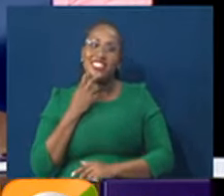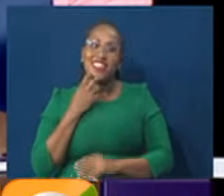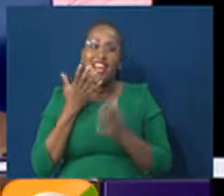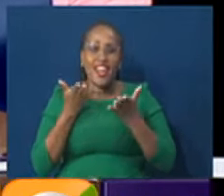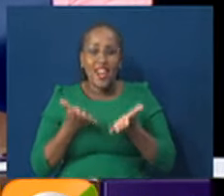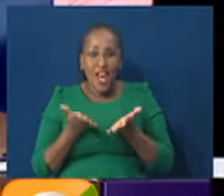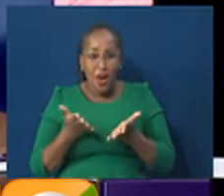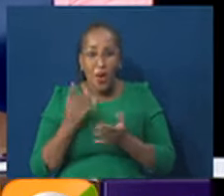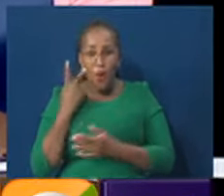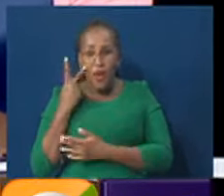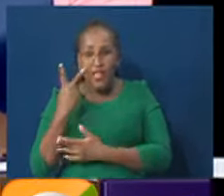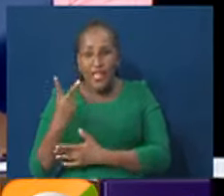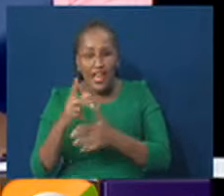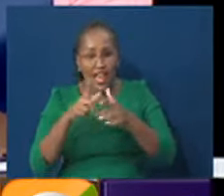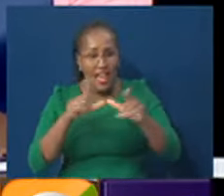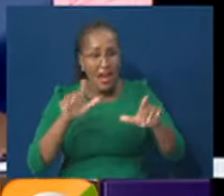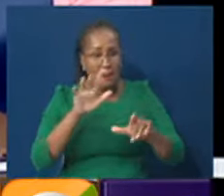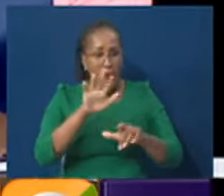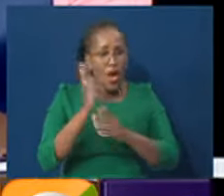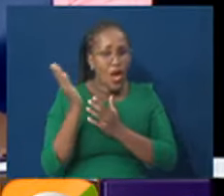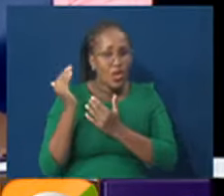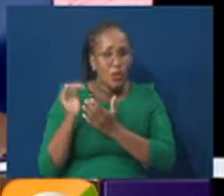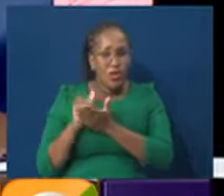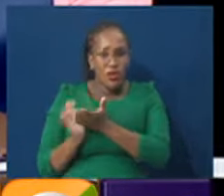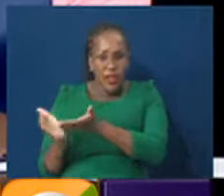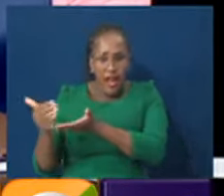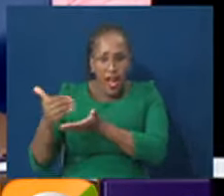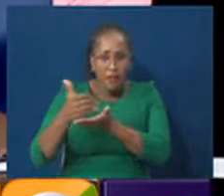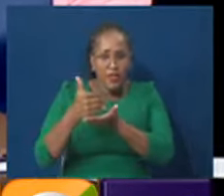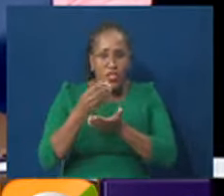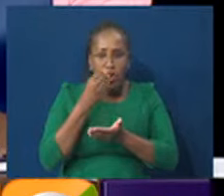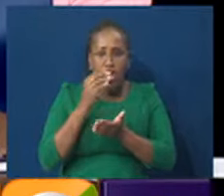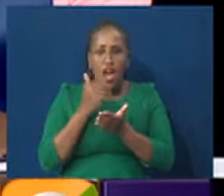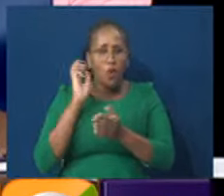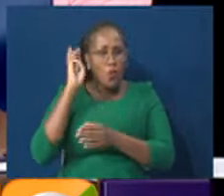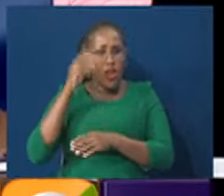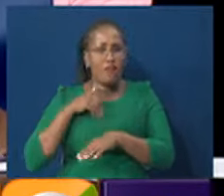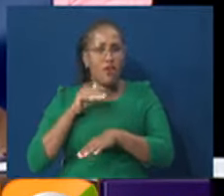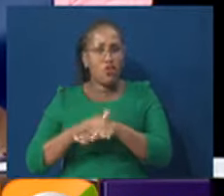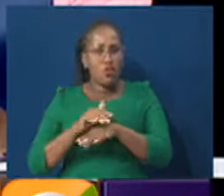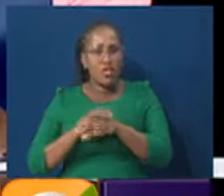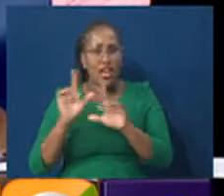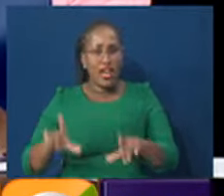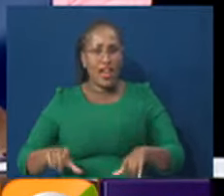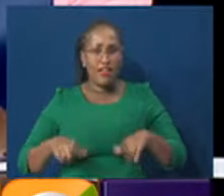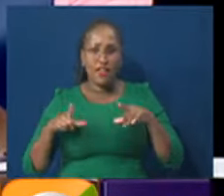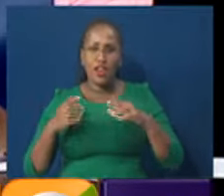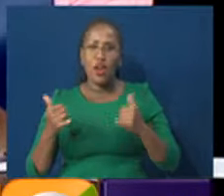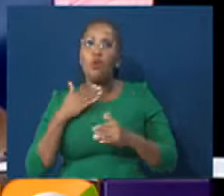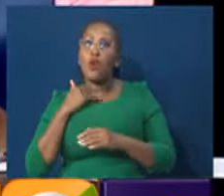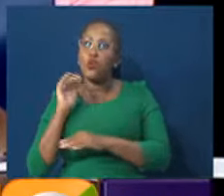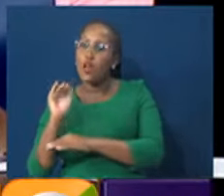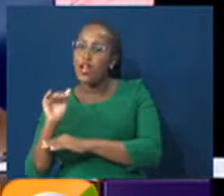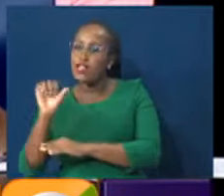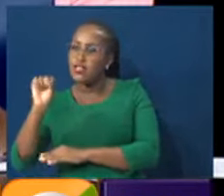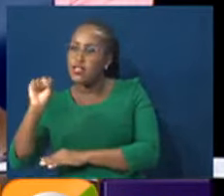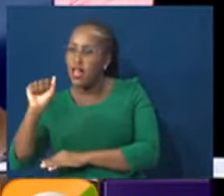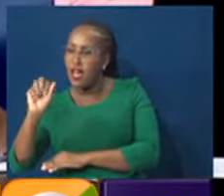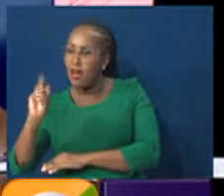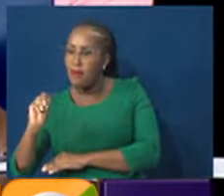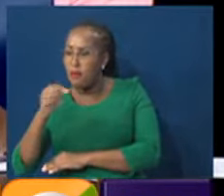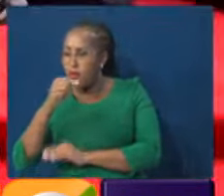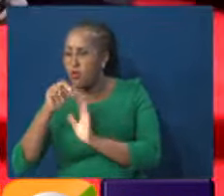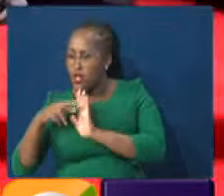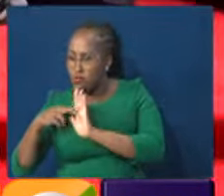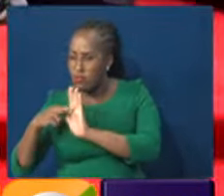sababu wakiangalia mashamba yao wakitarajia mavuno na kwamba watakuwa na maisha mazuri zaidi. Nitakuleta Samuel Karanja kwa sababu unawakilisha wale